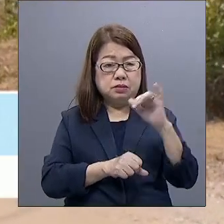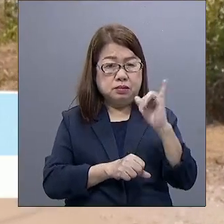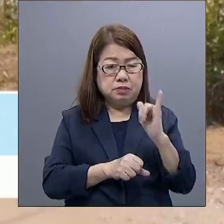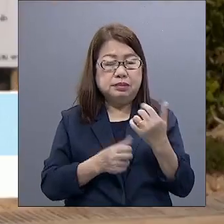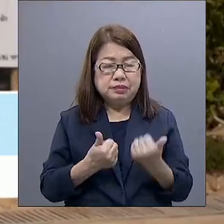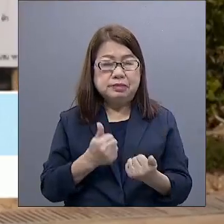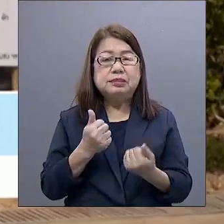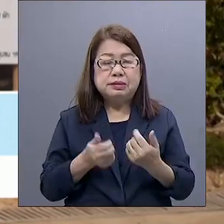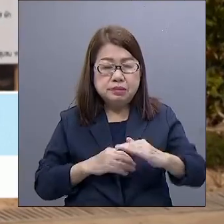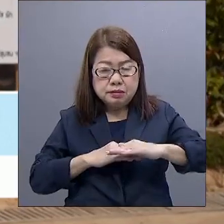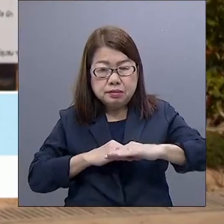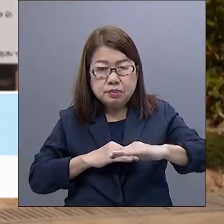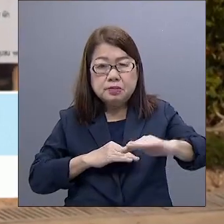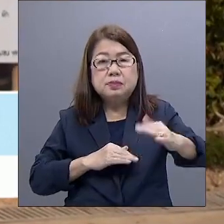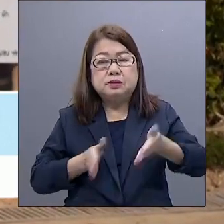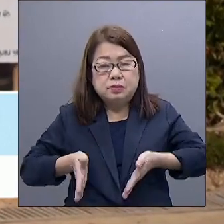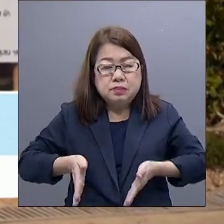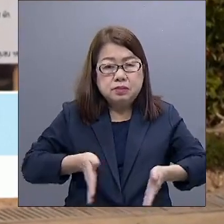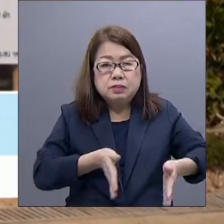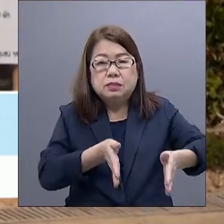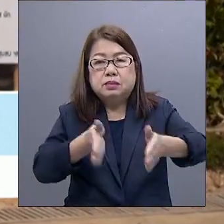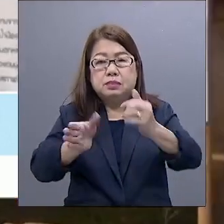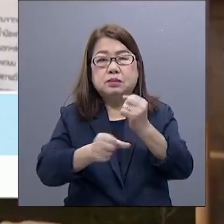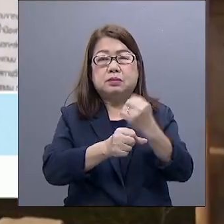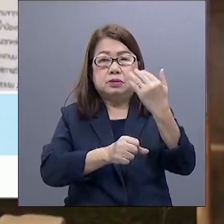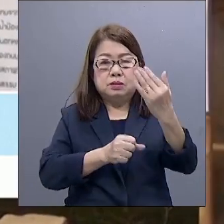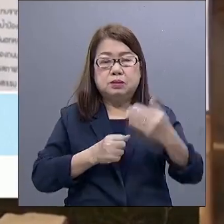บค้มที่ อาจจะสครับนะครั แต